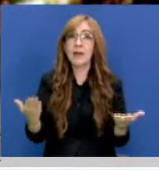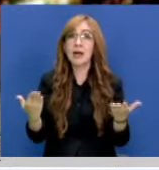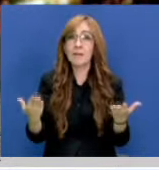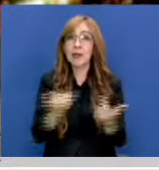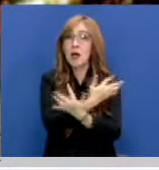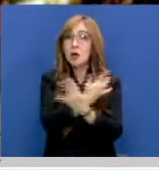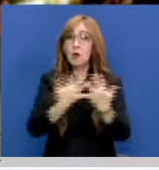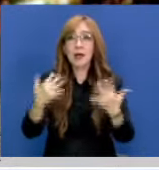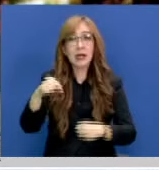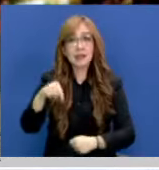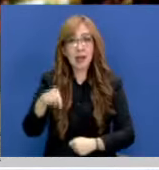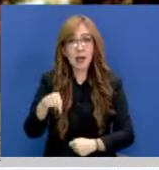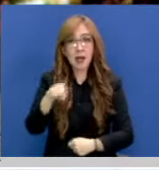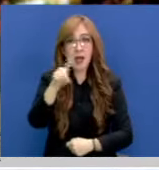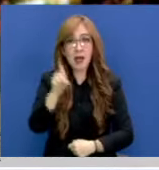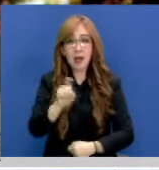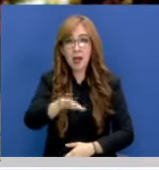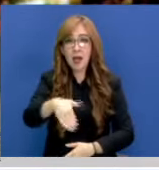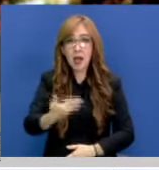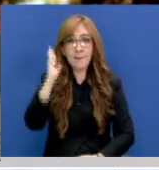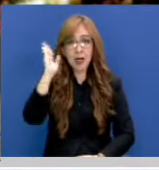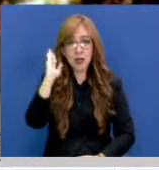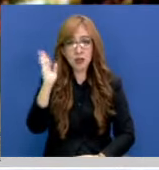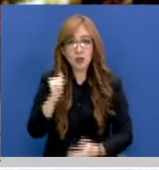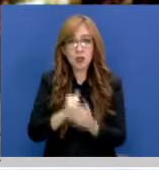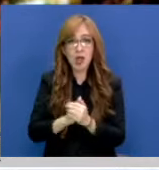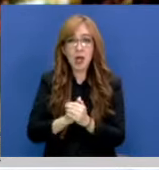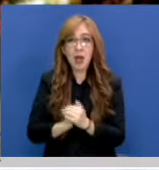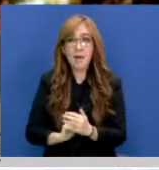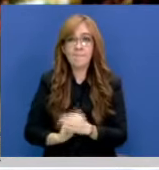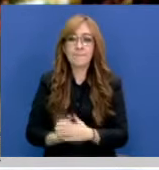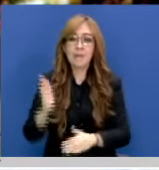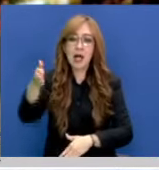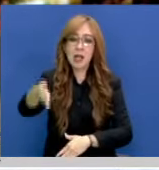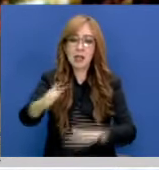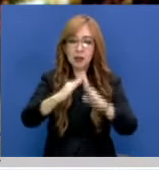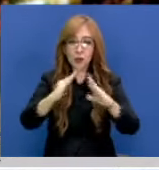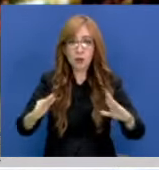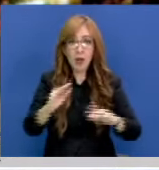saat ini? Apakah sebagian dari mereka sudah mulai kembali ke rumah masing-masing?